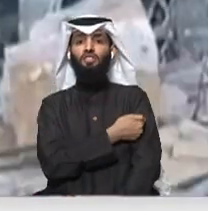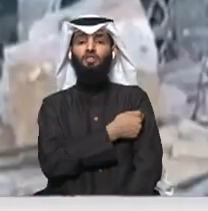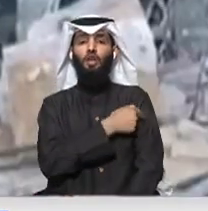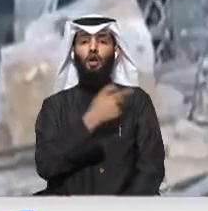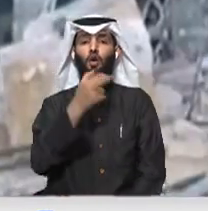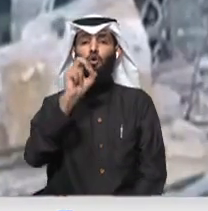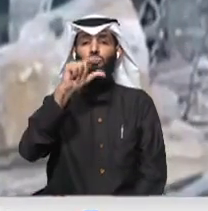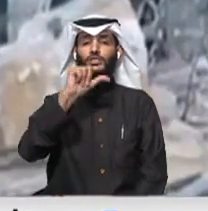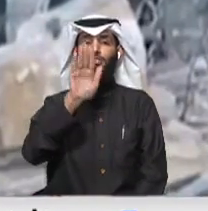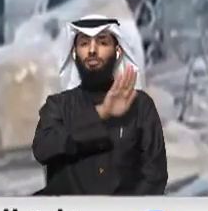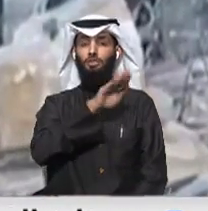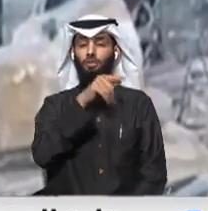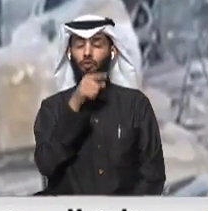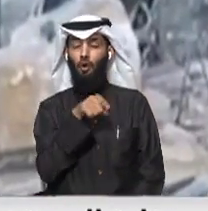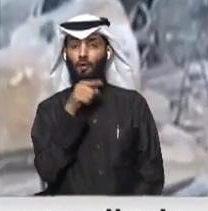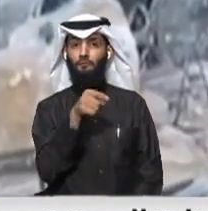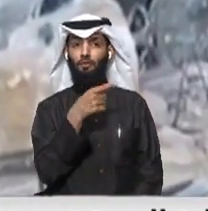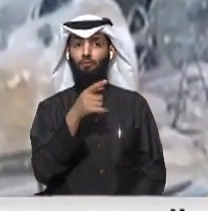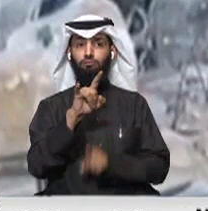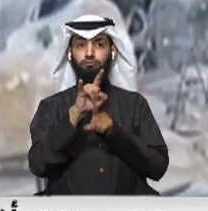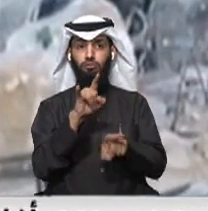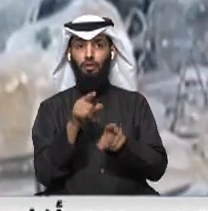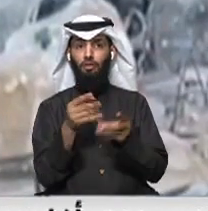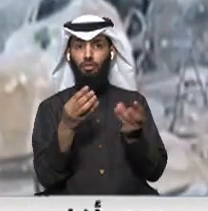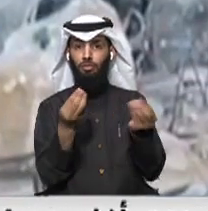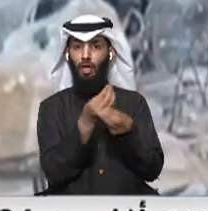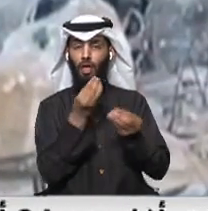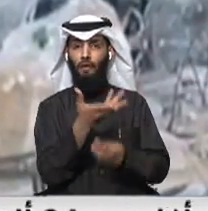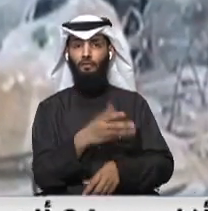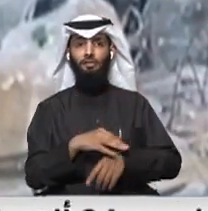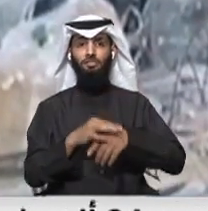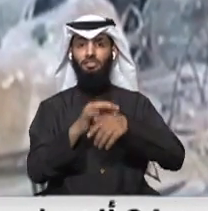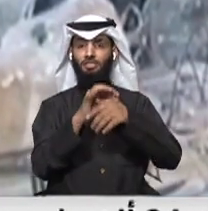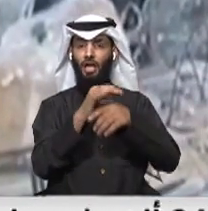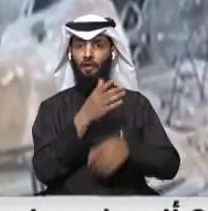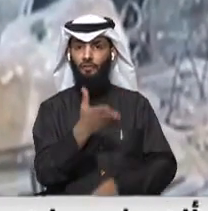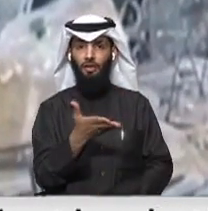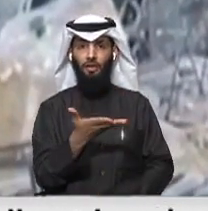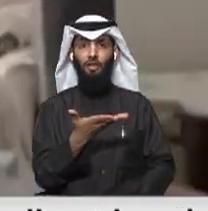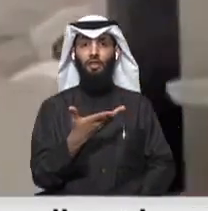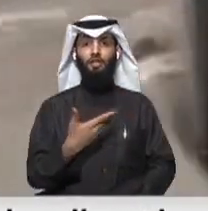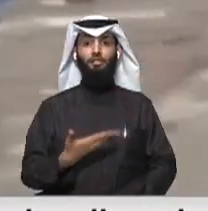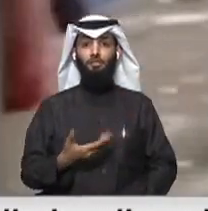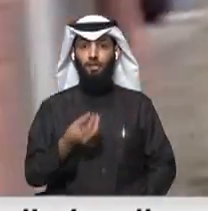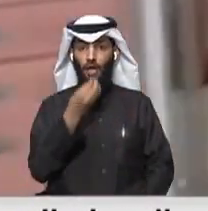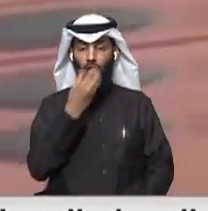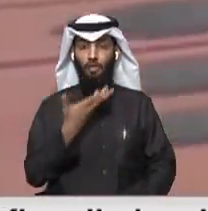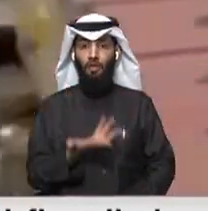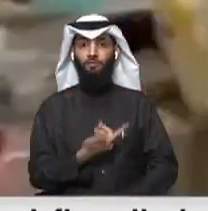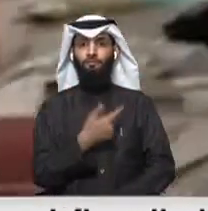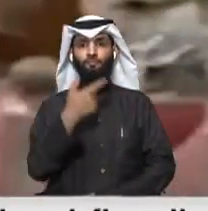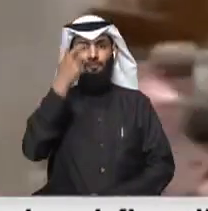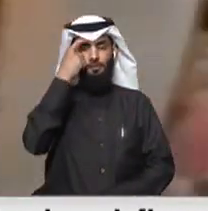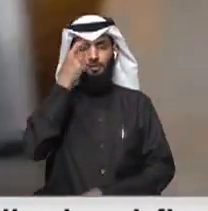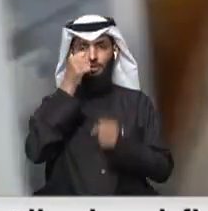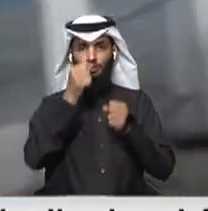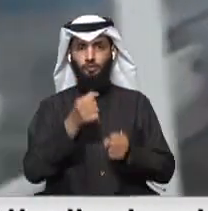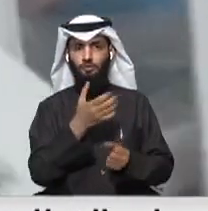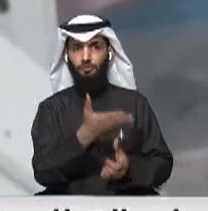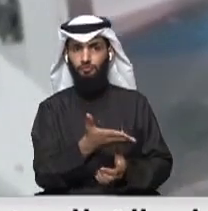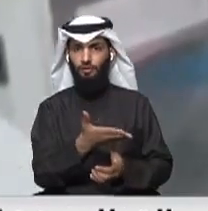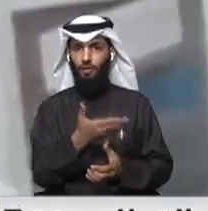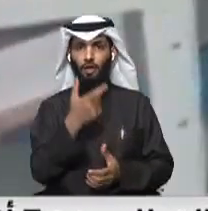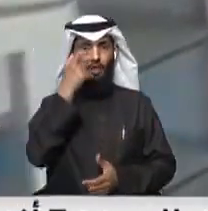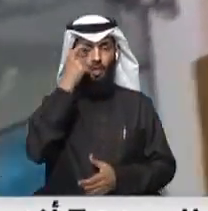غزة التي تعيش ظروفا إنسانية وصحية صعبة للغاية وسط انهيار المنظومة